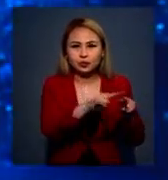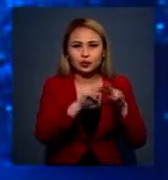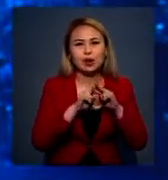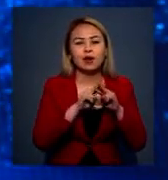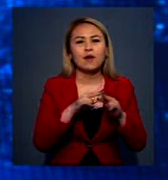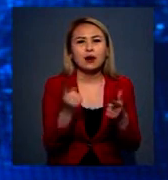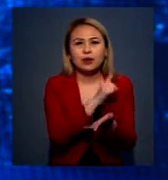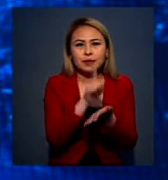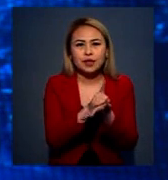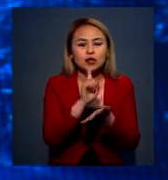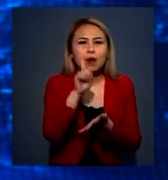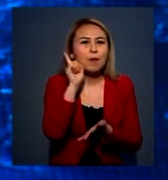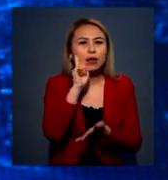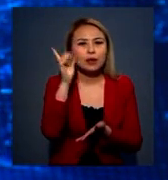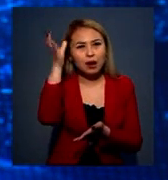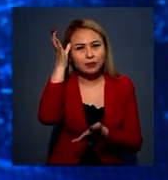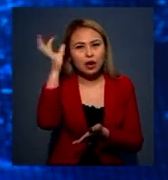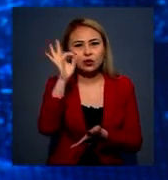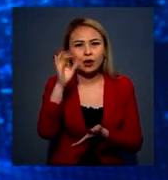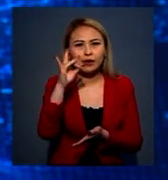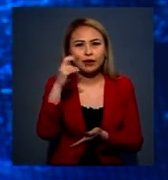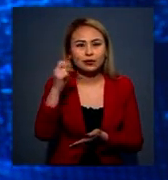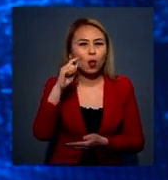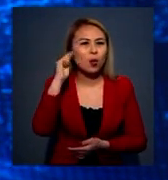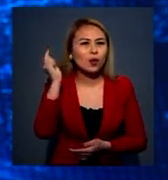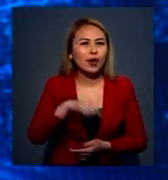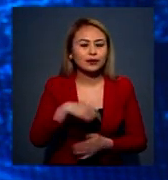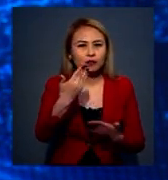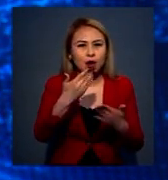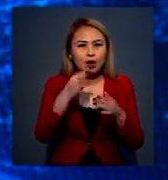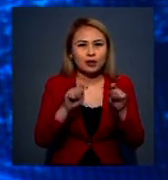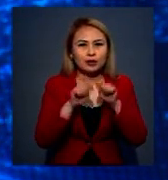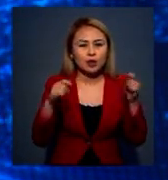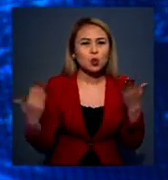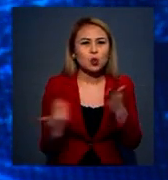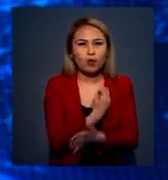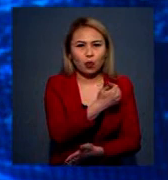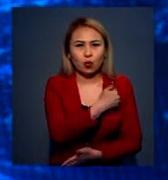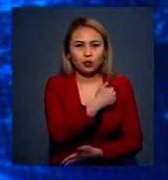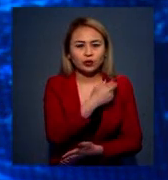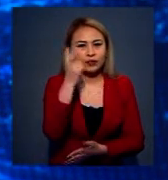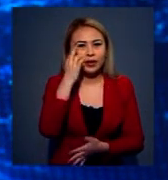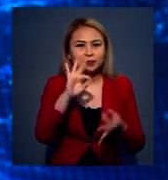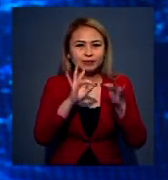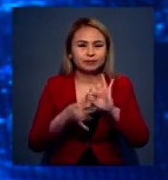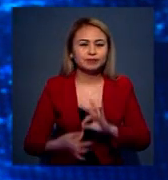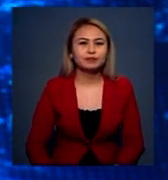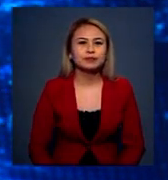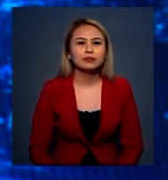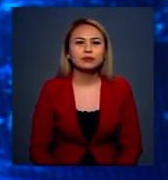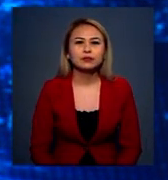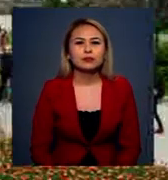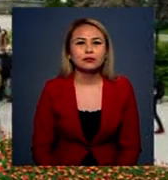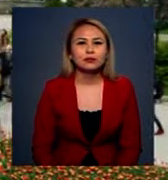айтады. Нақтырақ айтсақ, жас ғалымдар жоғары рададан Украина ұлттық зерттеу қорын құруды талап етуде. Киевтен Айда Қыдырбай